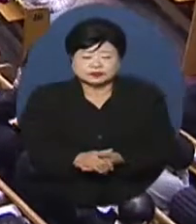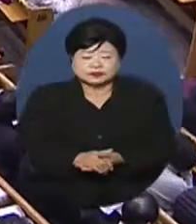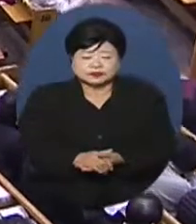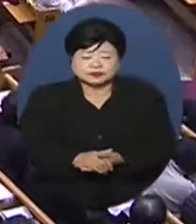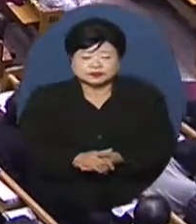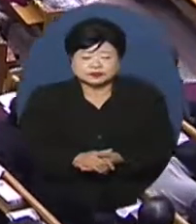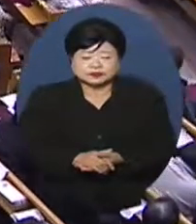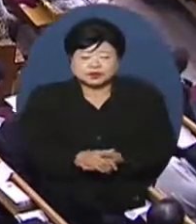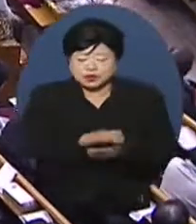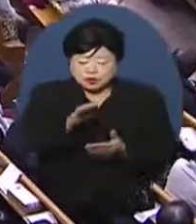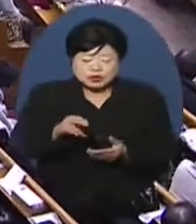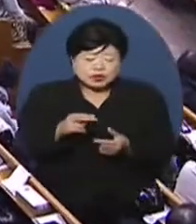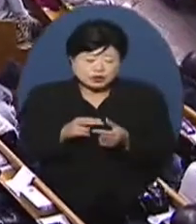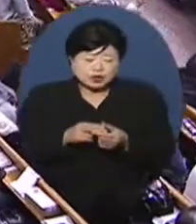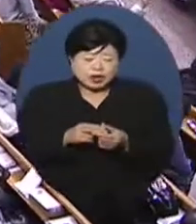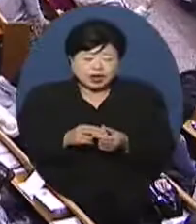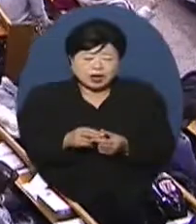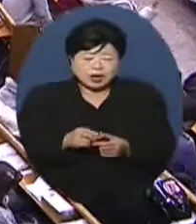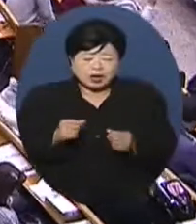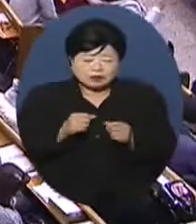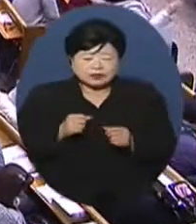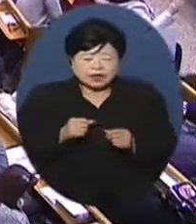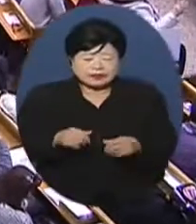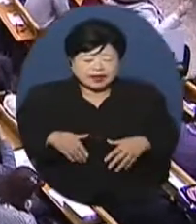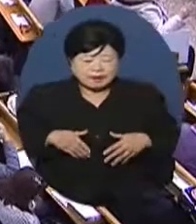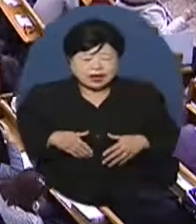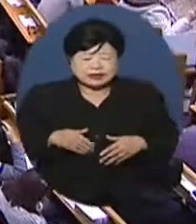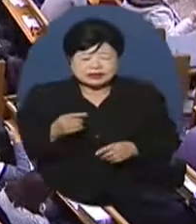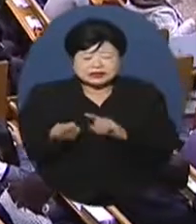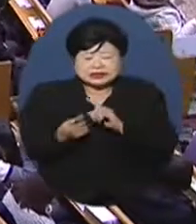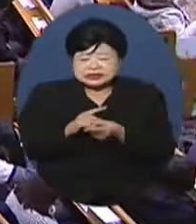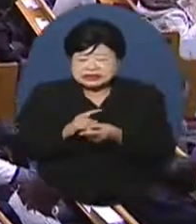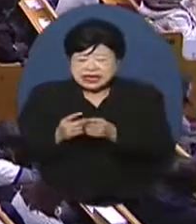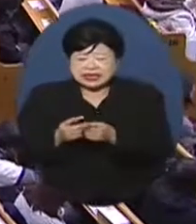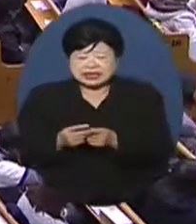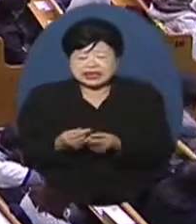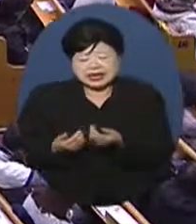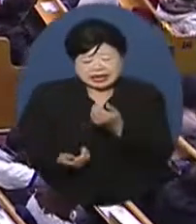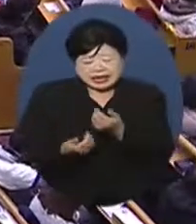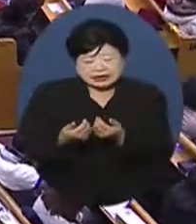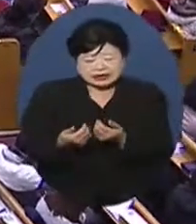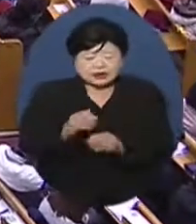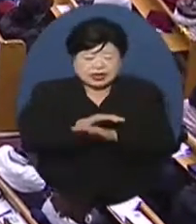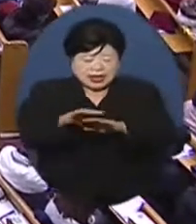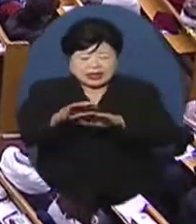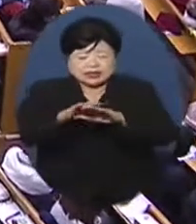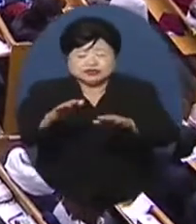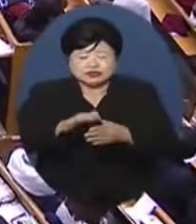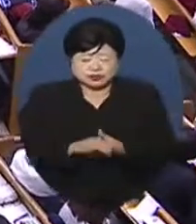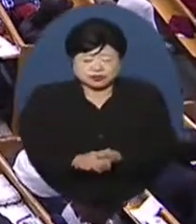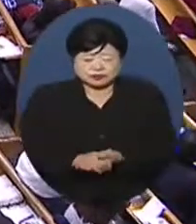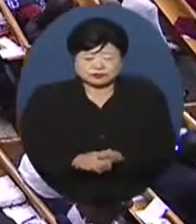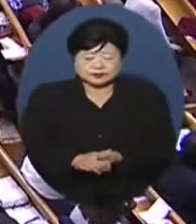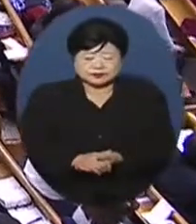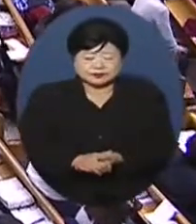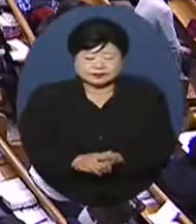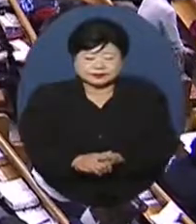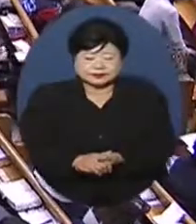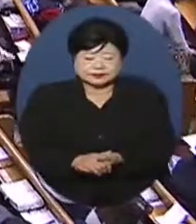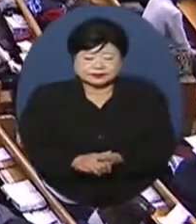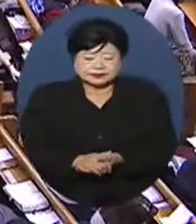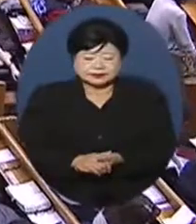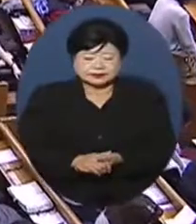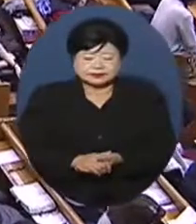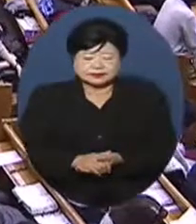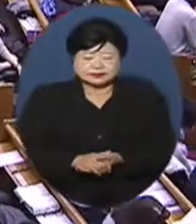이젠 우리가 우리와 북한이 왜 차에 갈등을 낳아주시고 흥미